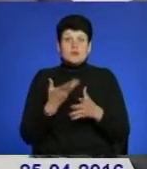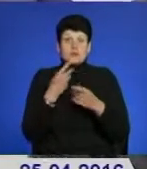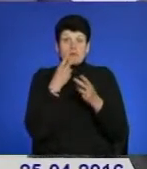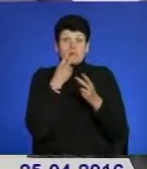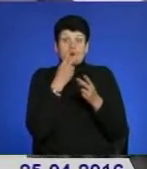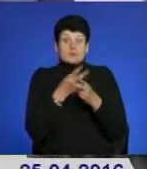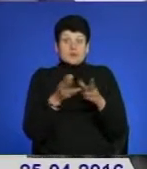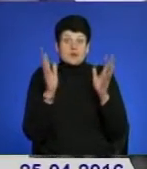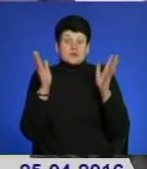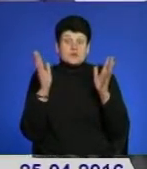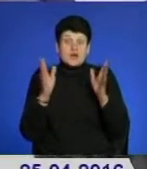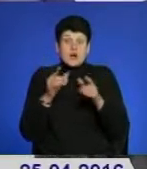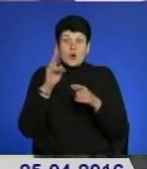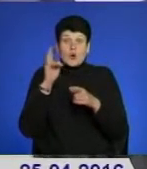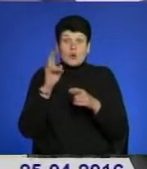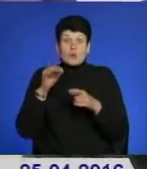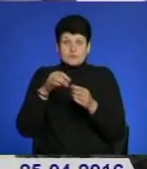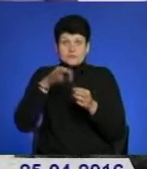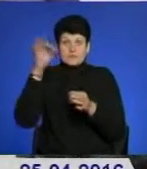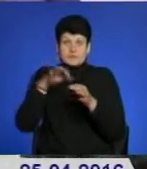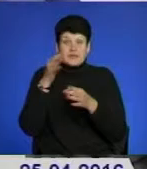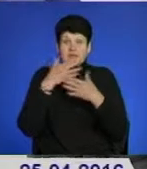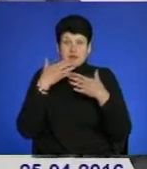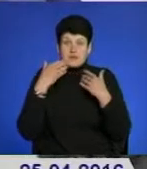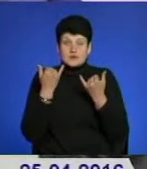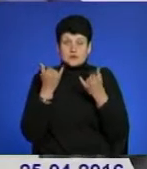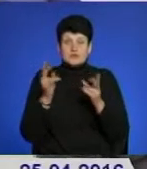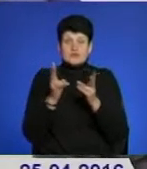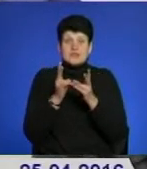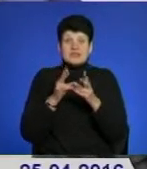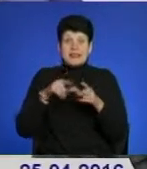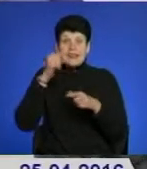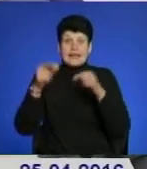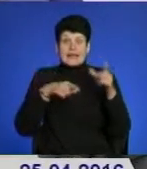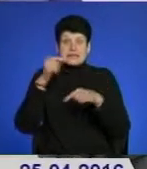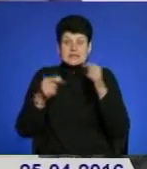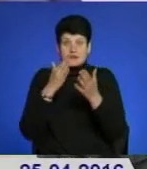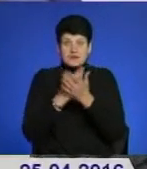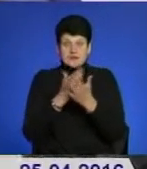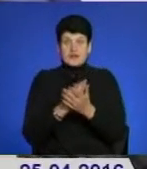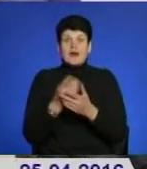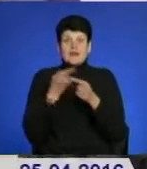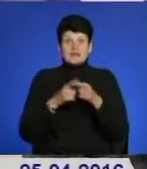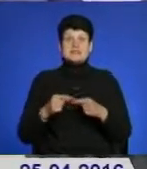тими гілочками. Хоч і котиків немає, більше зустрічають сьогодні Христа гілочками з листям. Ну, мабуть, що більше відповідає це